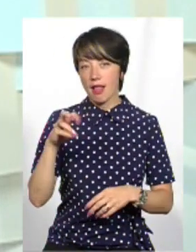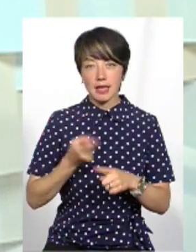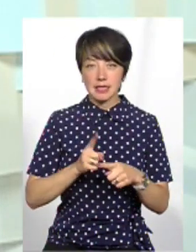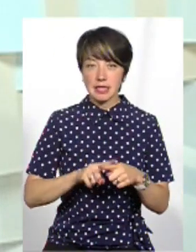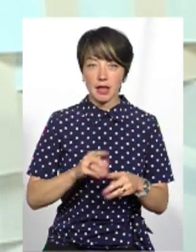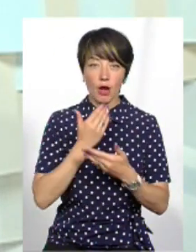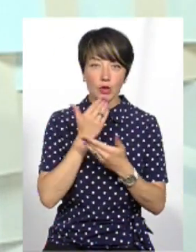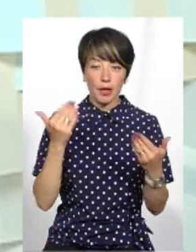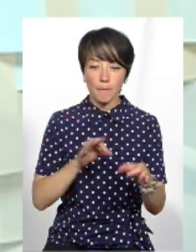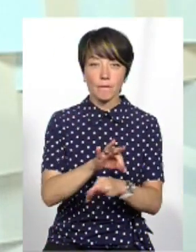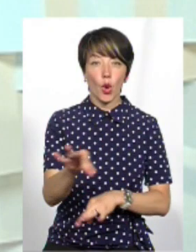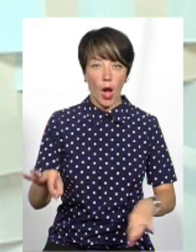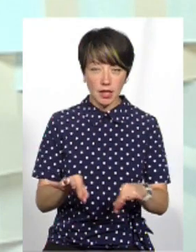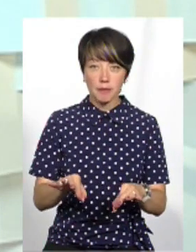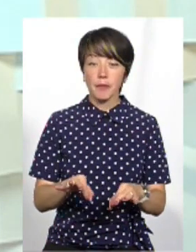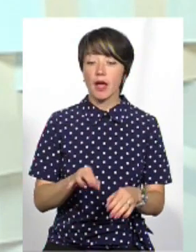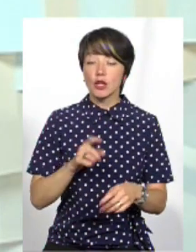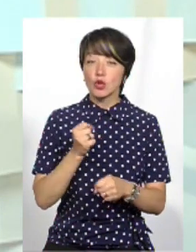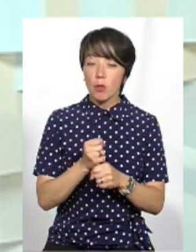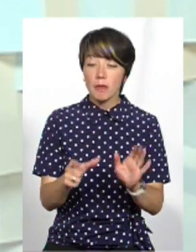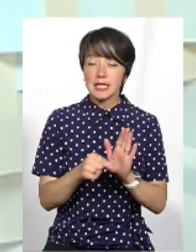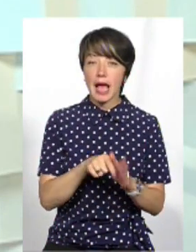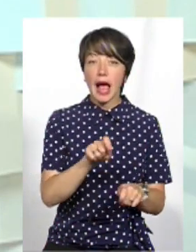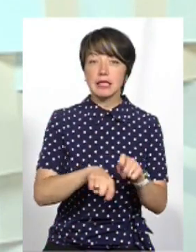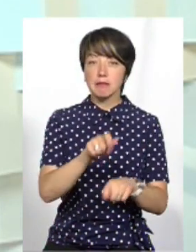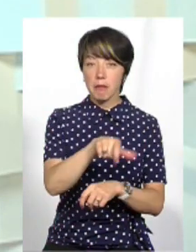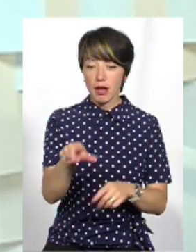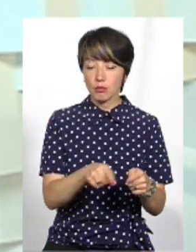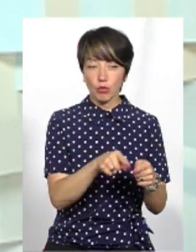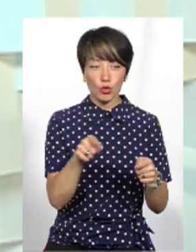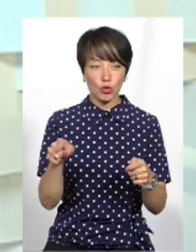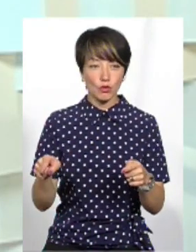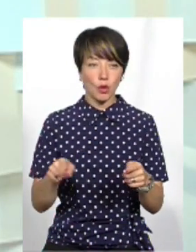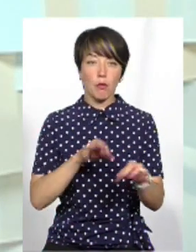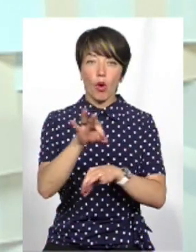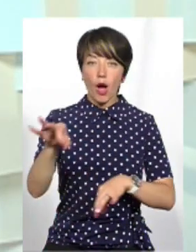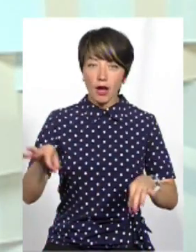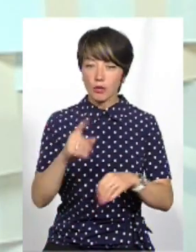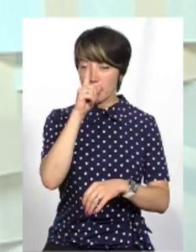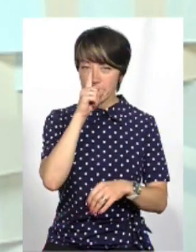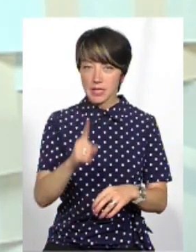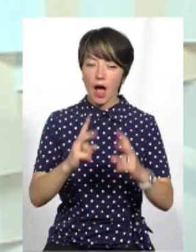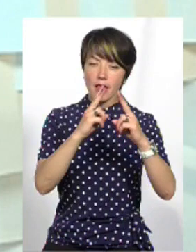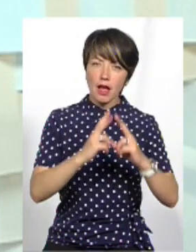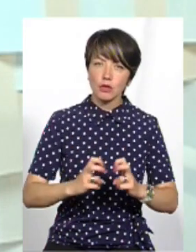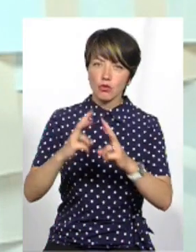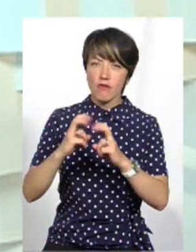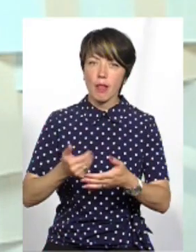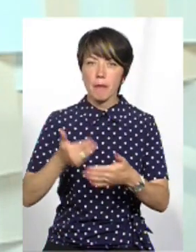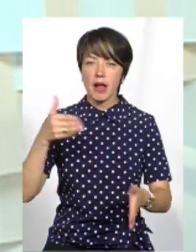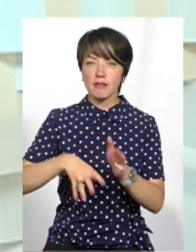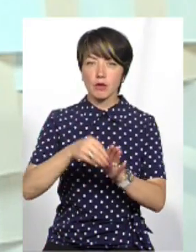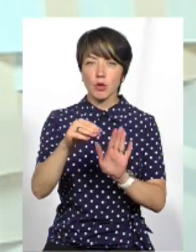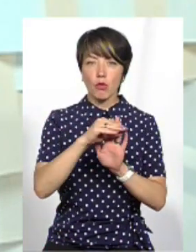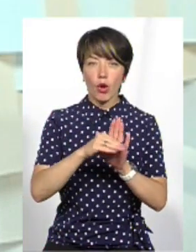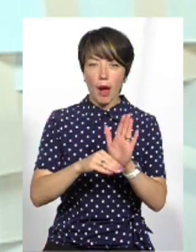це не крапка у проєкті. Поставимо її з експертами, які впродовж всього проєкту, впродовж місяця аналізували передвиборчі